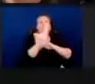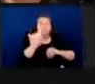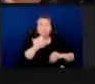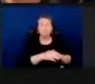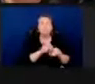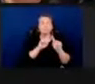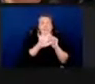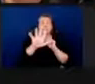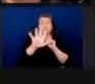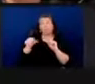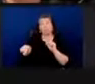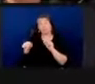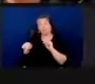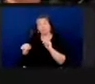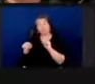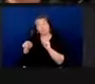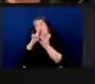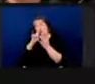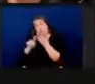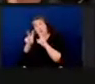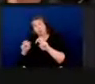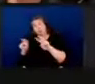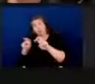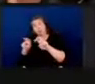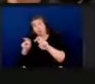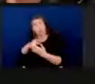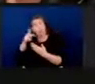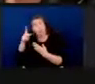wanachanganyikiwa, lakini tukiangalia program ya Explore,